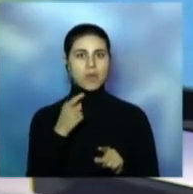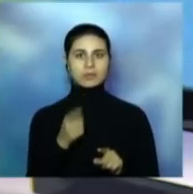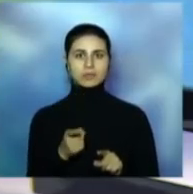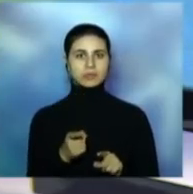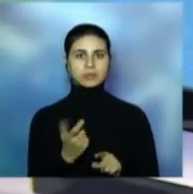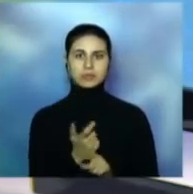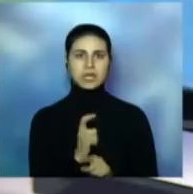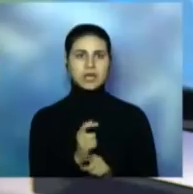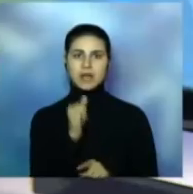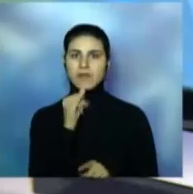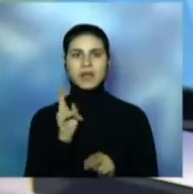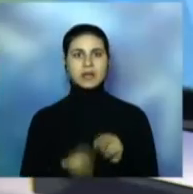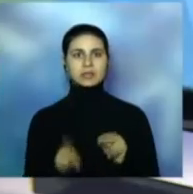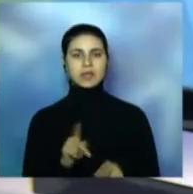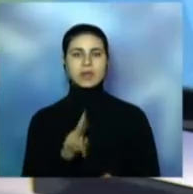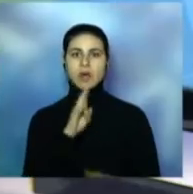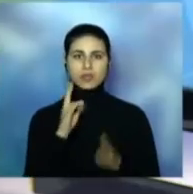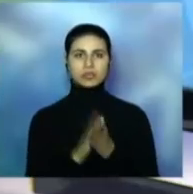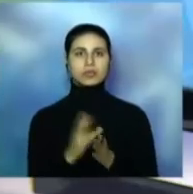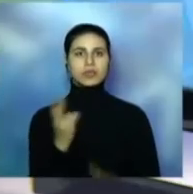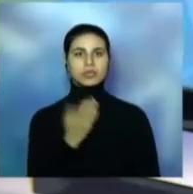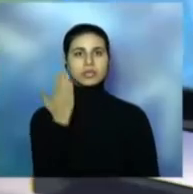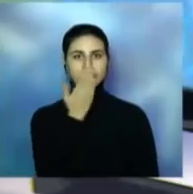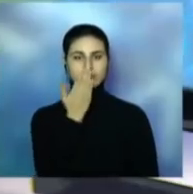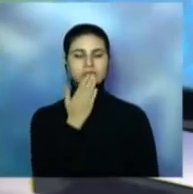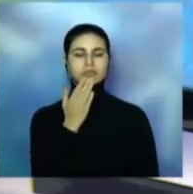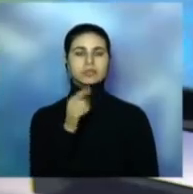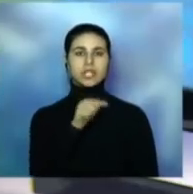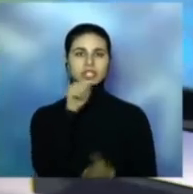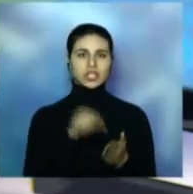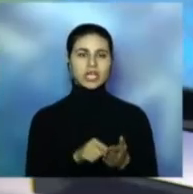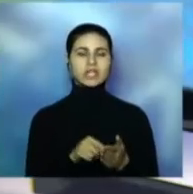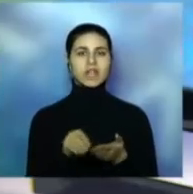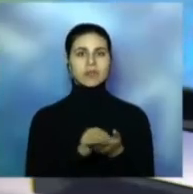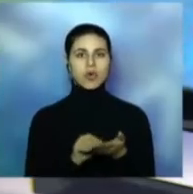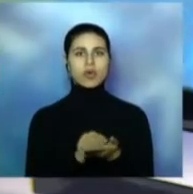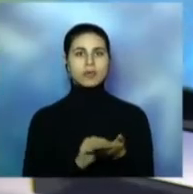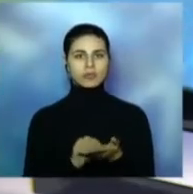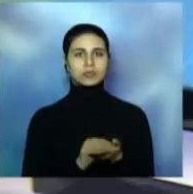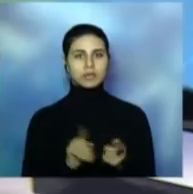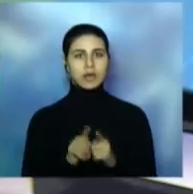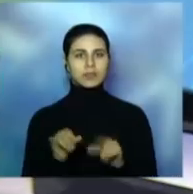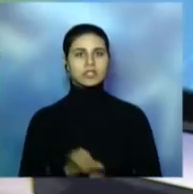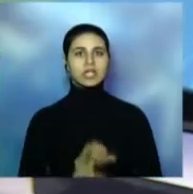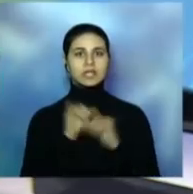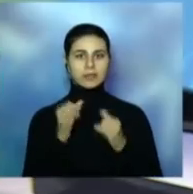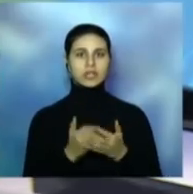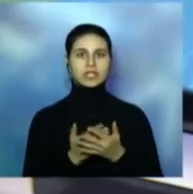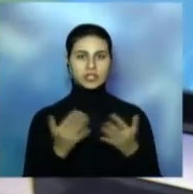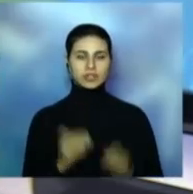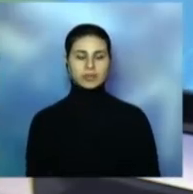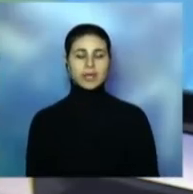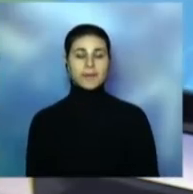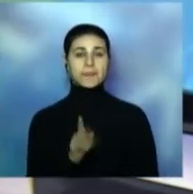ხო უსასრულოა და არ მთავრდება მუდმივად უნდა კითხვას უსვამდე ყველაფერს მუდმივად უნდა ვითარდებოდე და ასე შემდეგ რაც